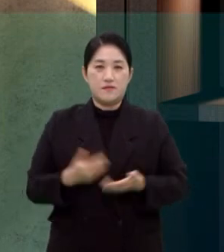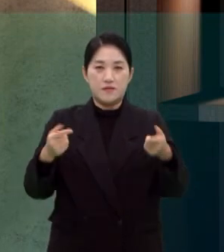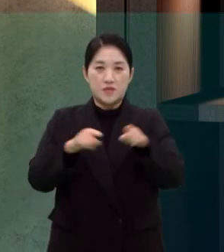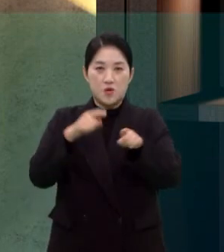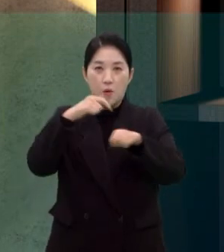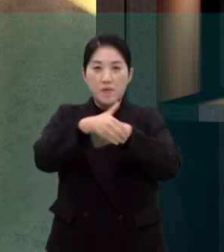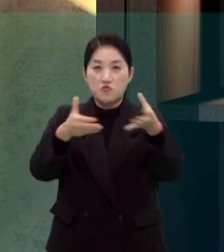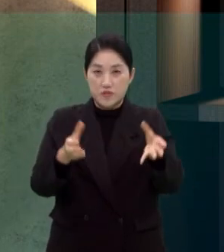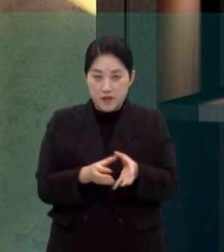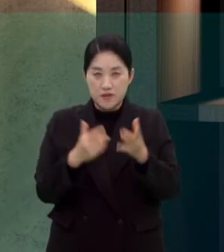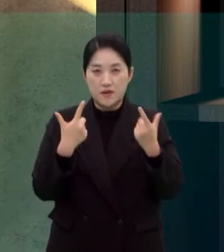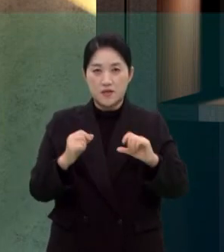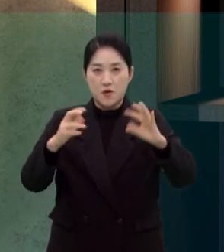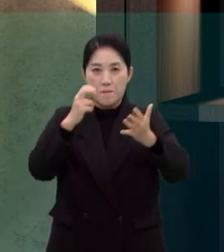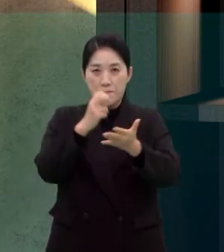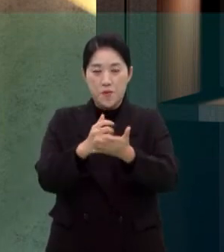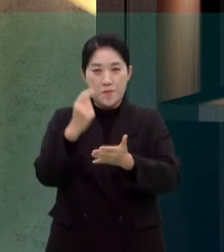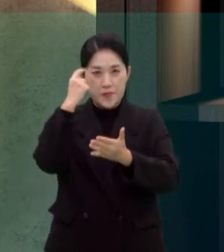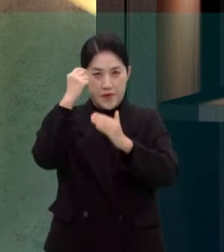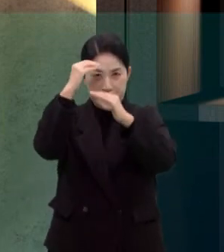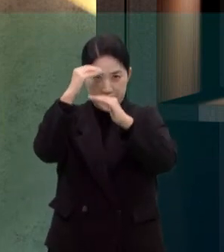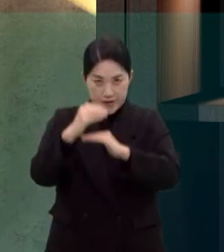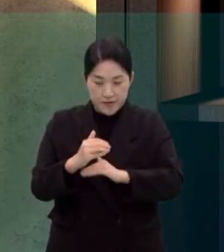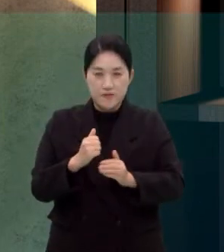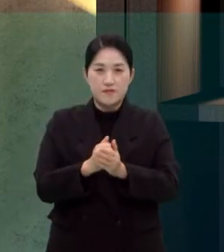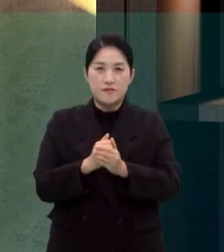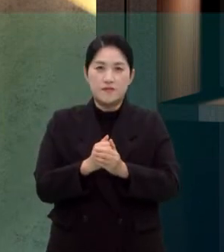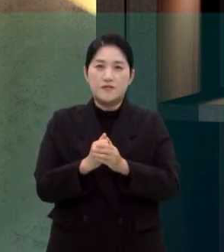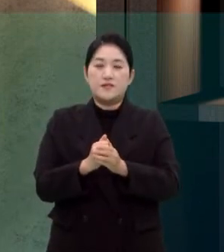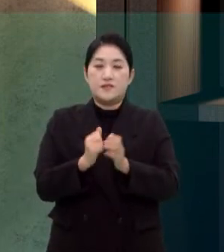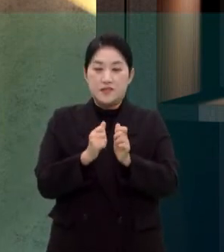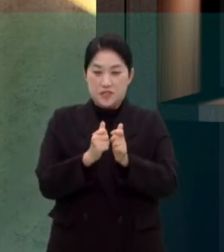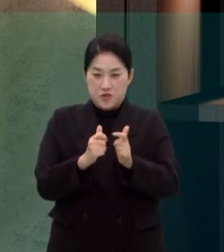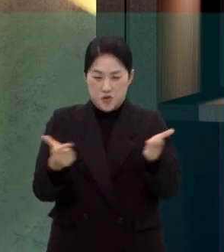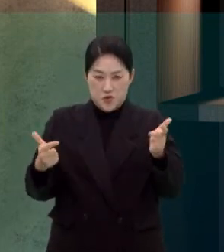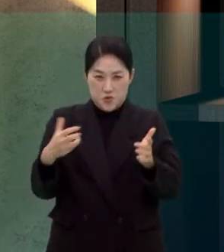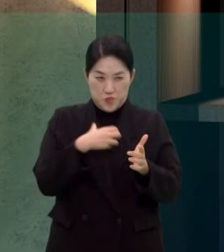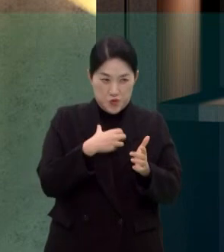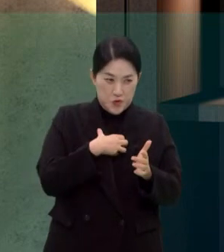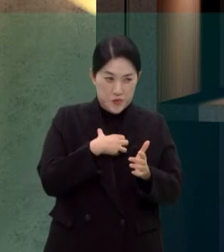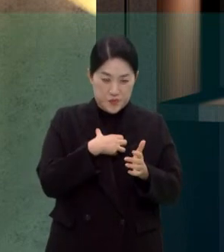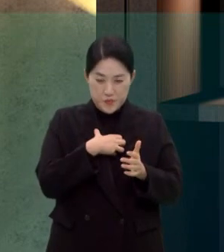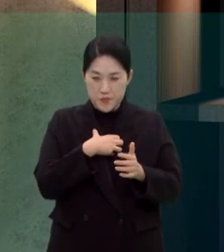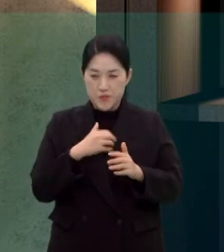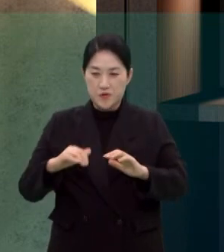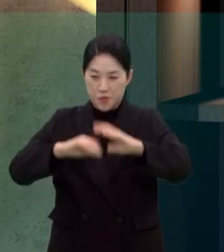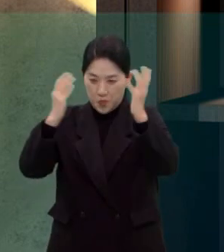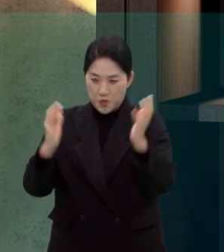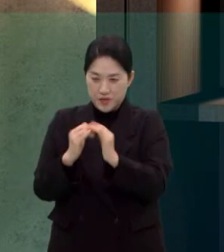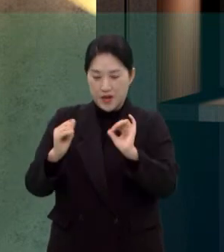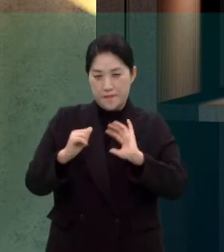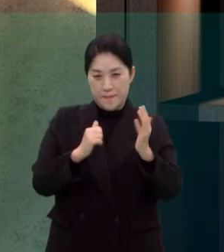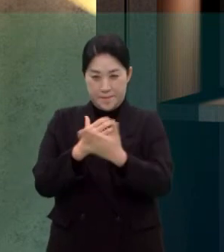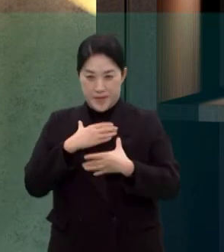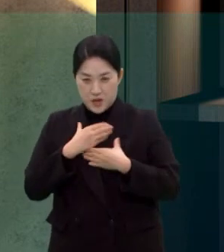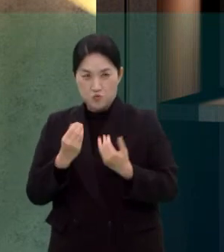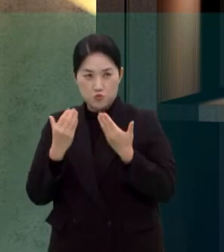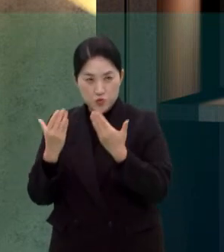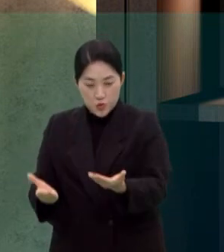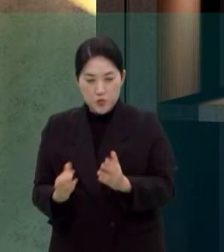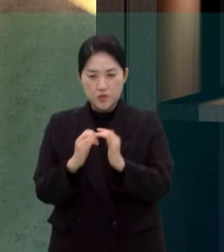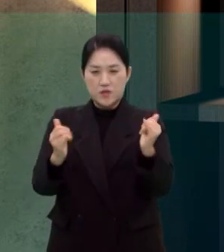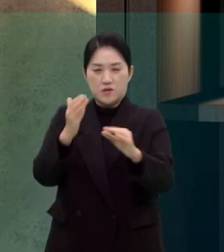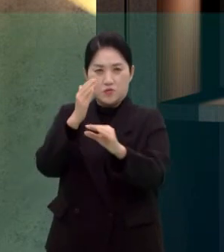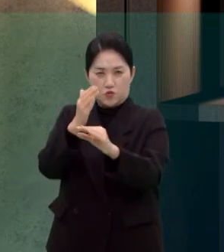더불어민주당은 이러한 헌법 정신을 다양한 위험으로부터 모두가 안전한 사회, 사람 중심의